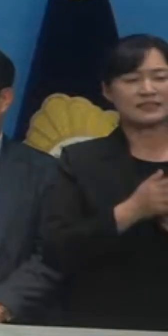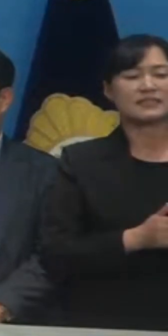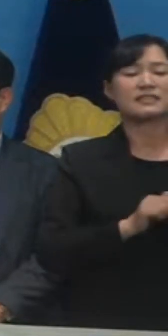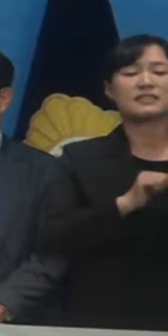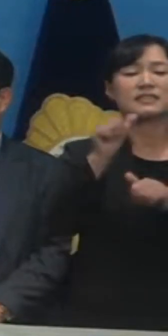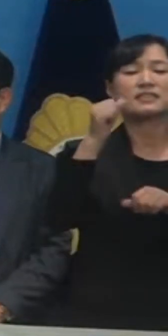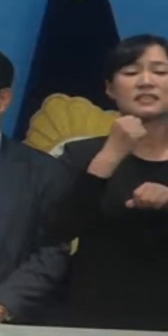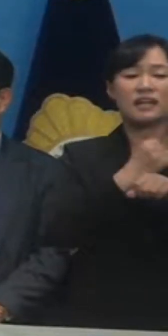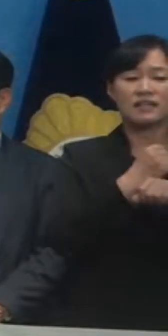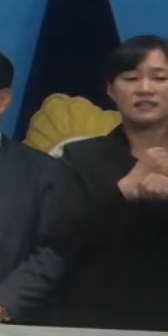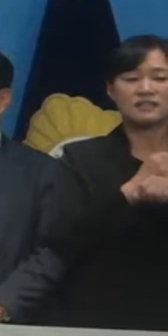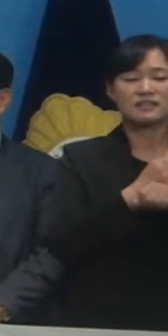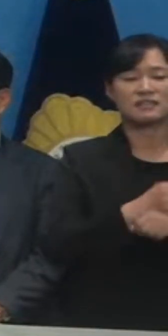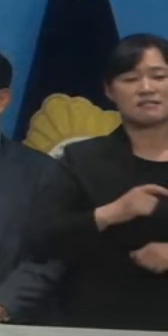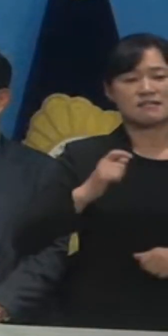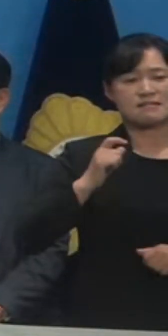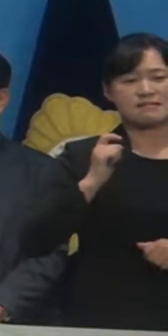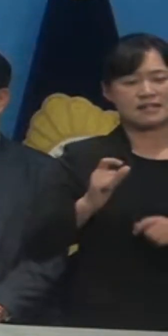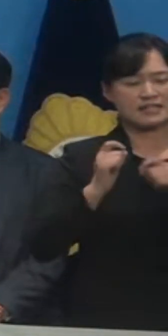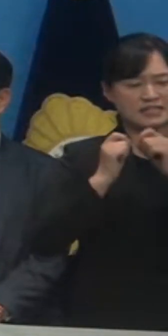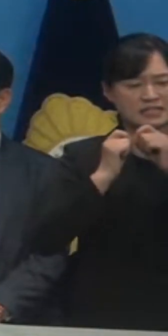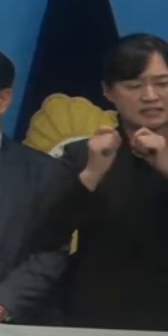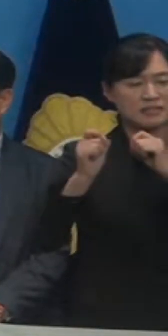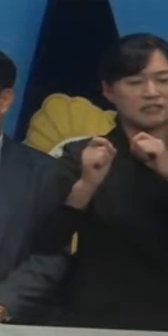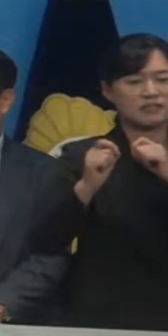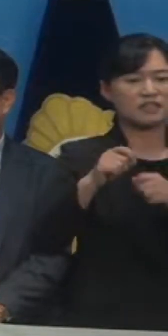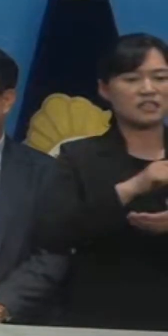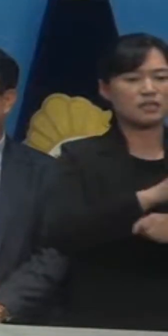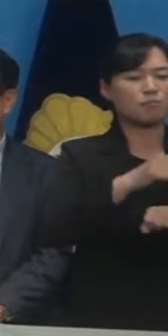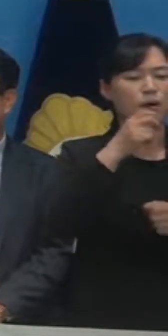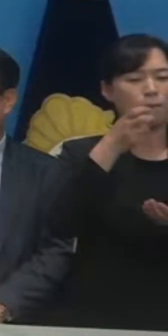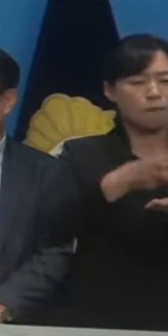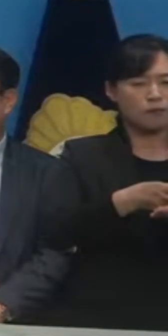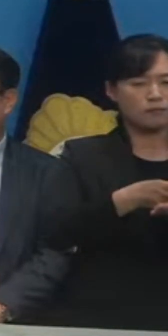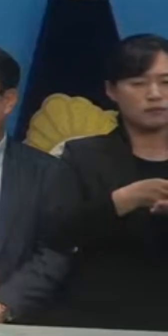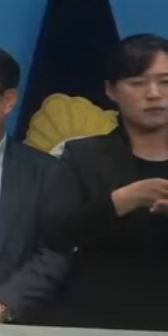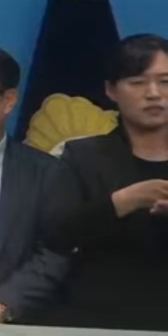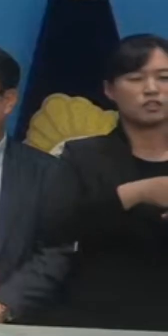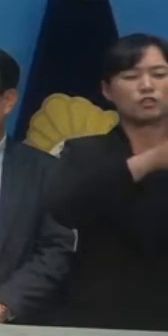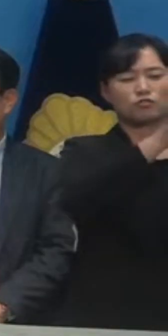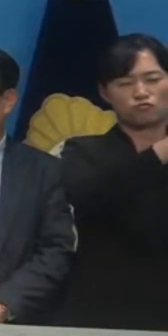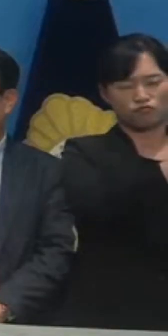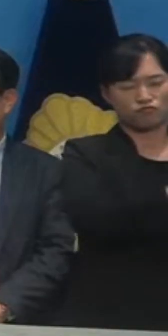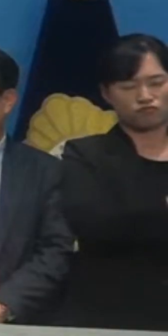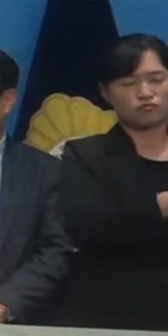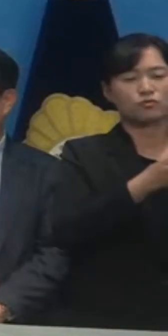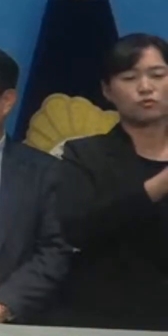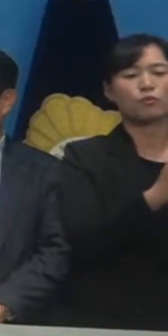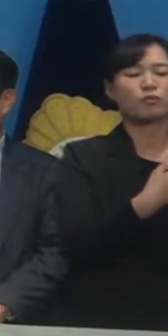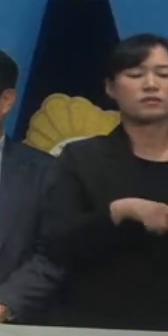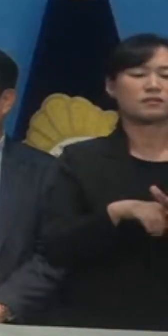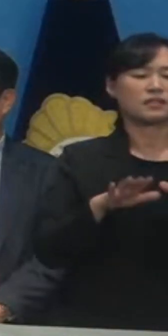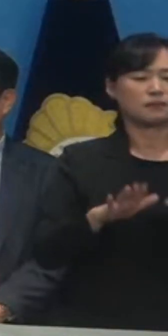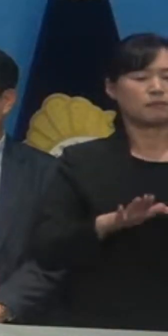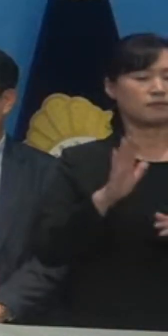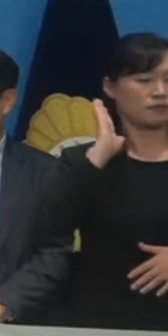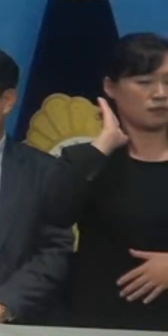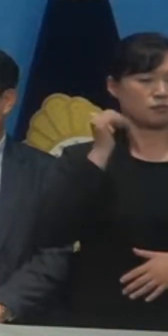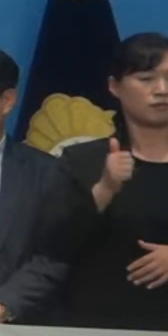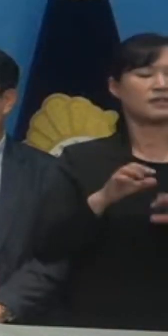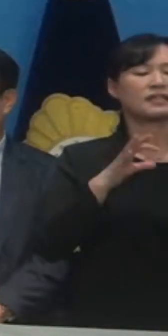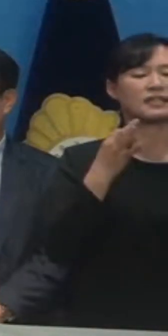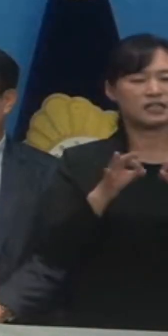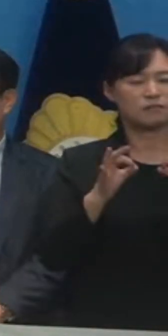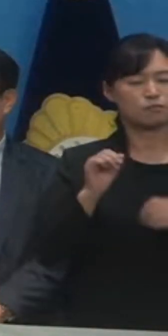나라, 이러한 강력한 사기특별법을 유산으로 물려주기 위해서 이번 대통령은